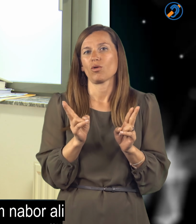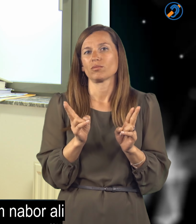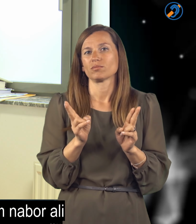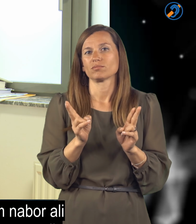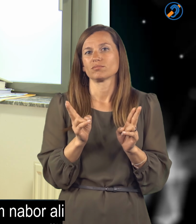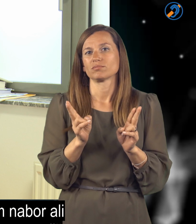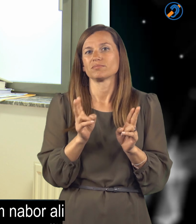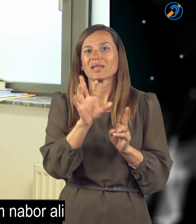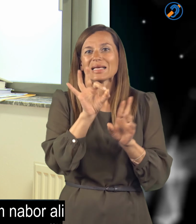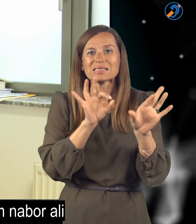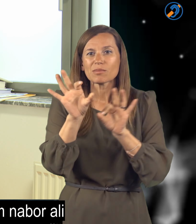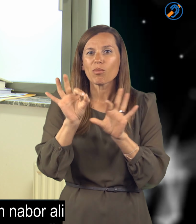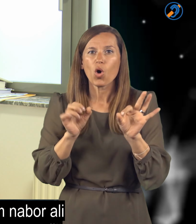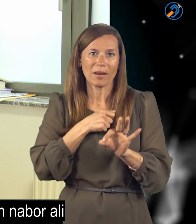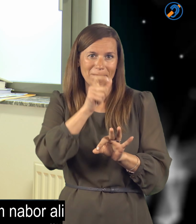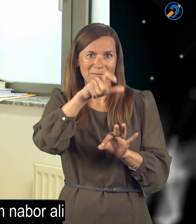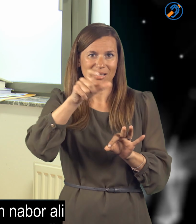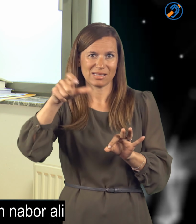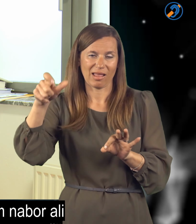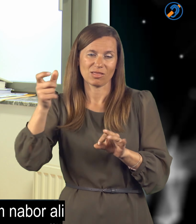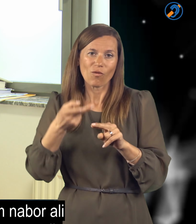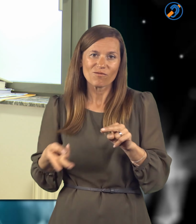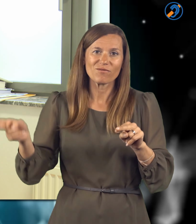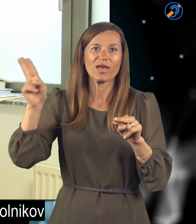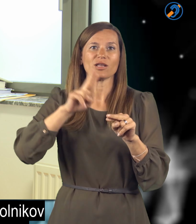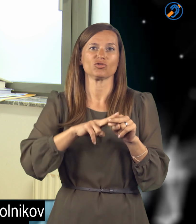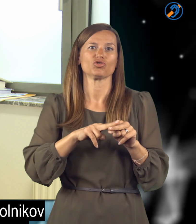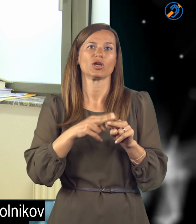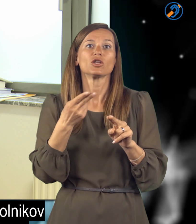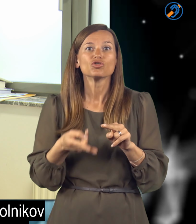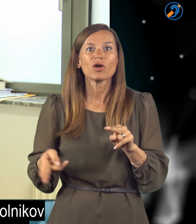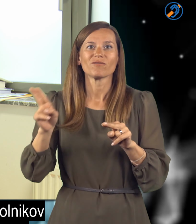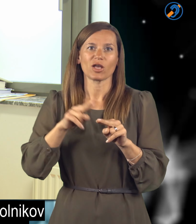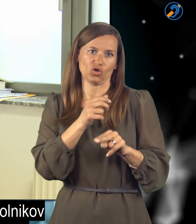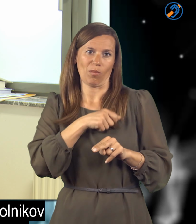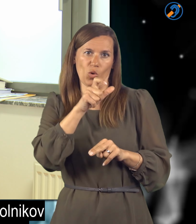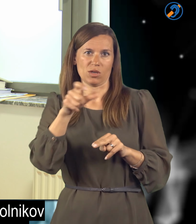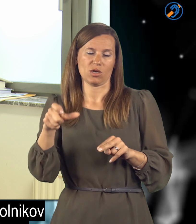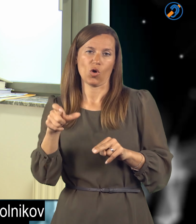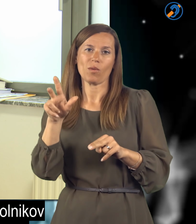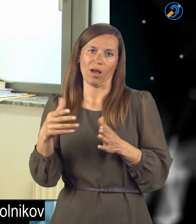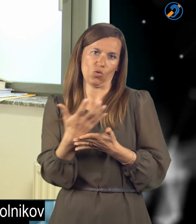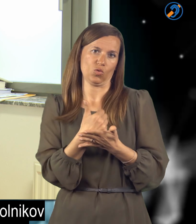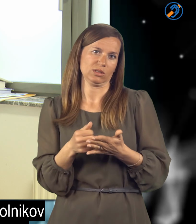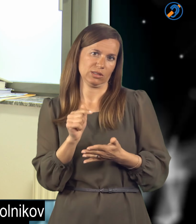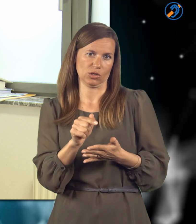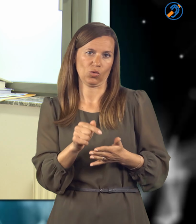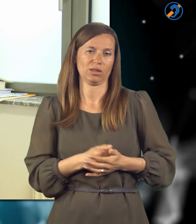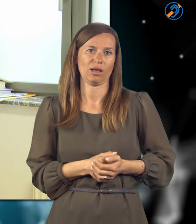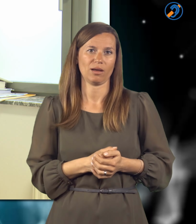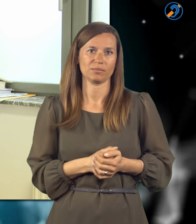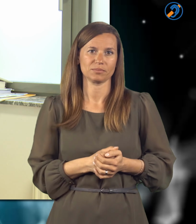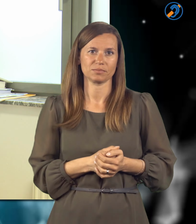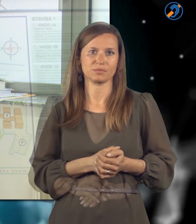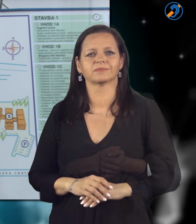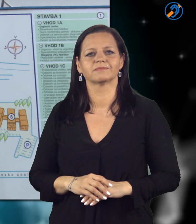pa izbor teh pacientov bistveno večji in bistveno več bolnikov od tega profitira.